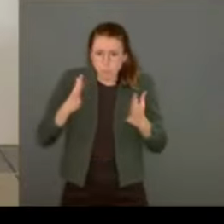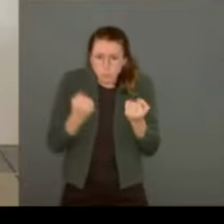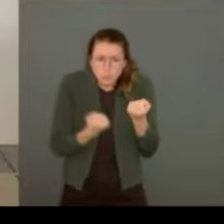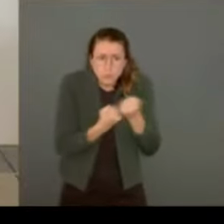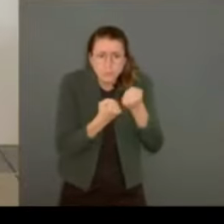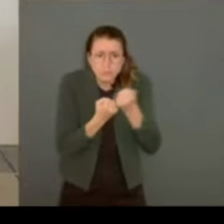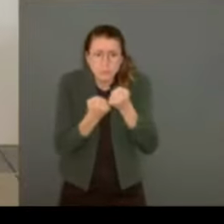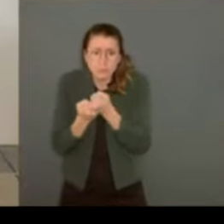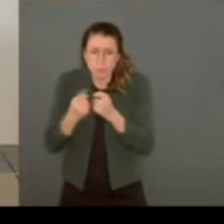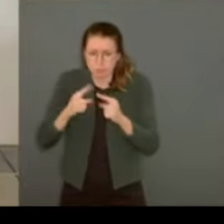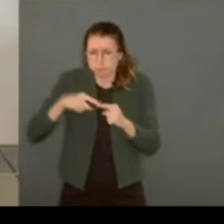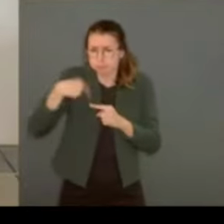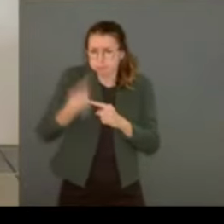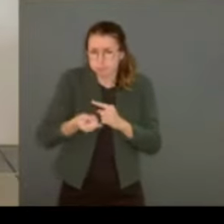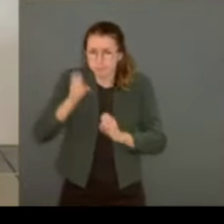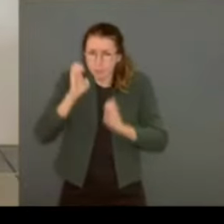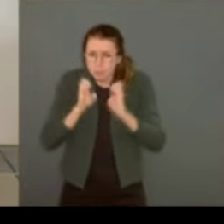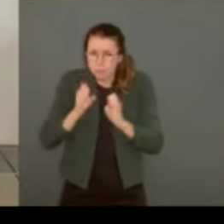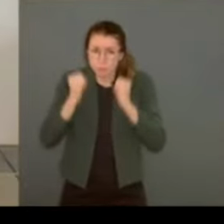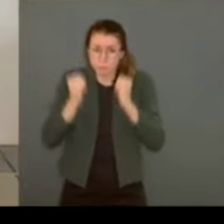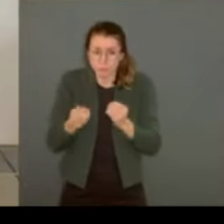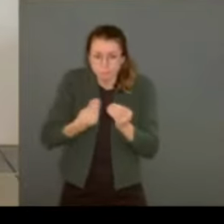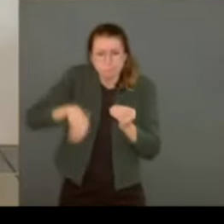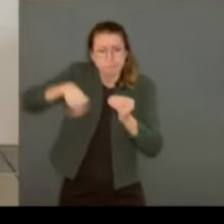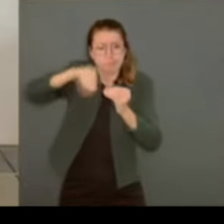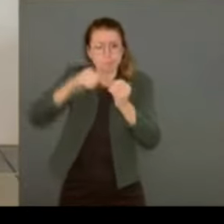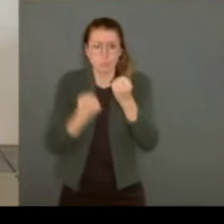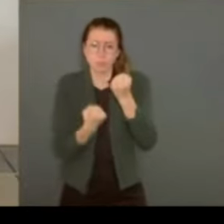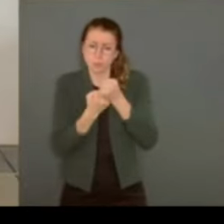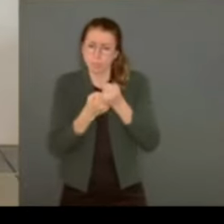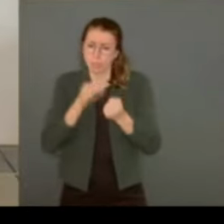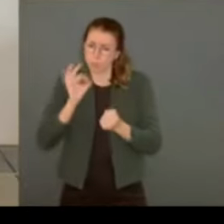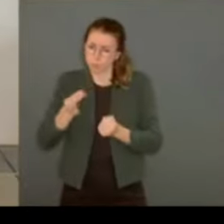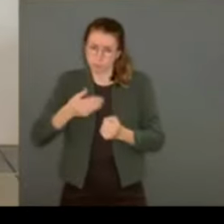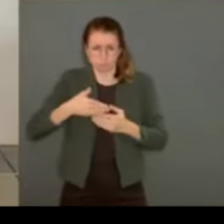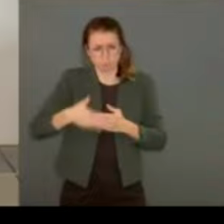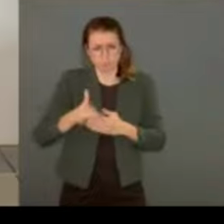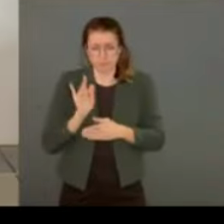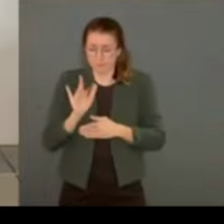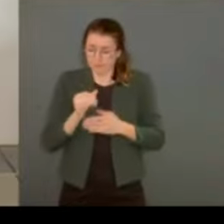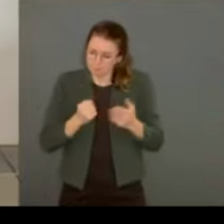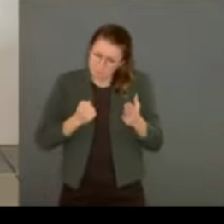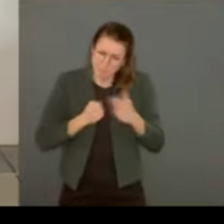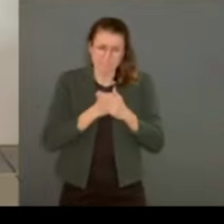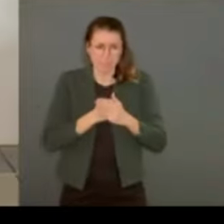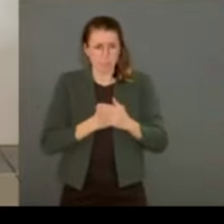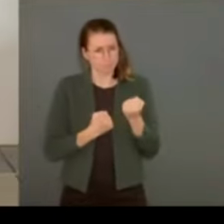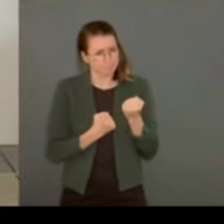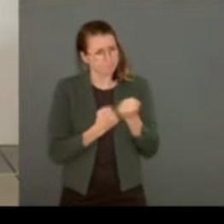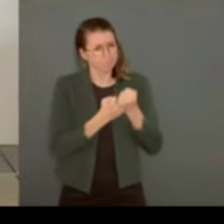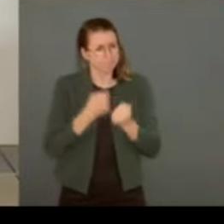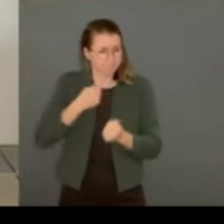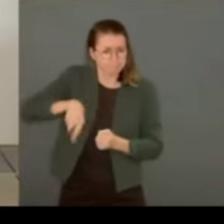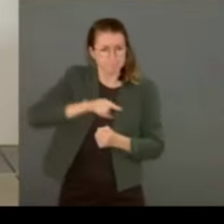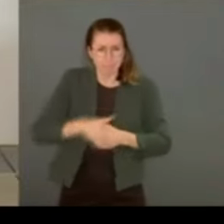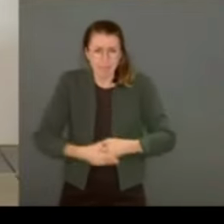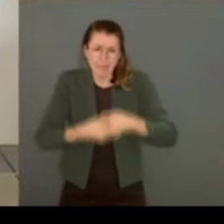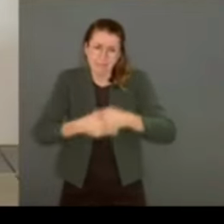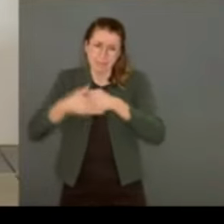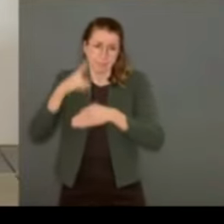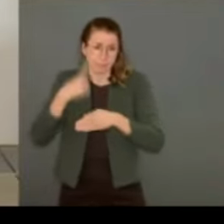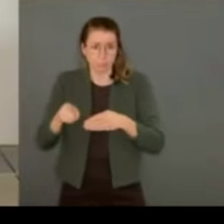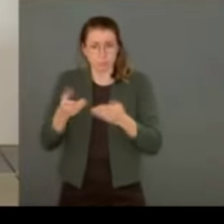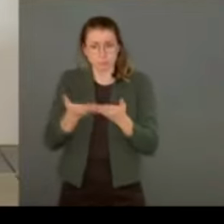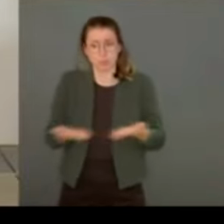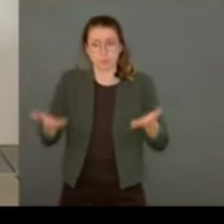soutien supplémentaire sera prévu pour que nous puissions aider tout le monde à surmonter cette période extrêmement difficile. Nous